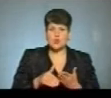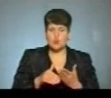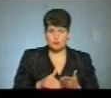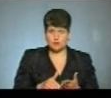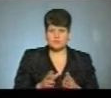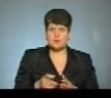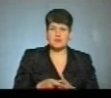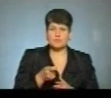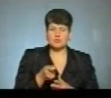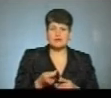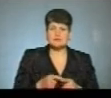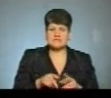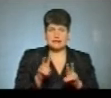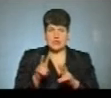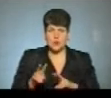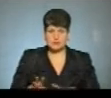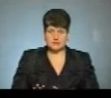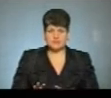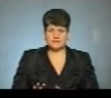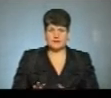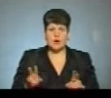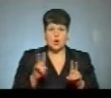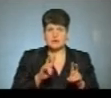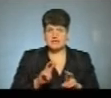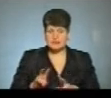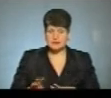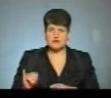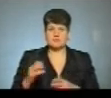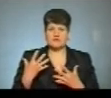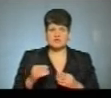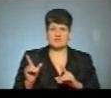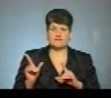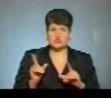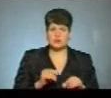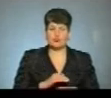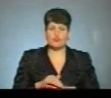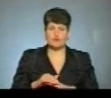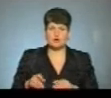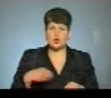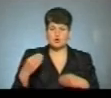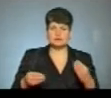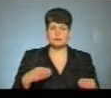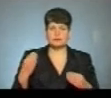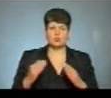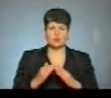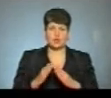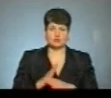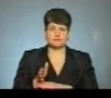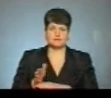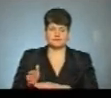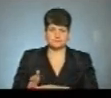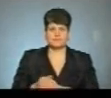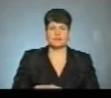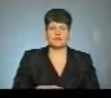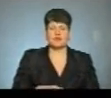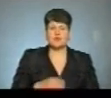Ми подаємо це на розгляд, розглядають і ми вже виїжджаємо по вулицях, розвозимо прямо додому. За